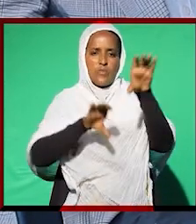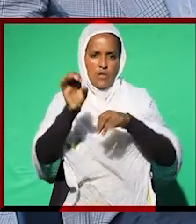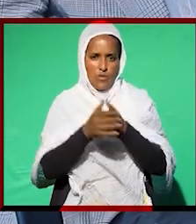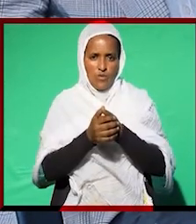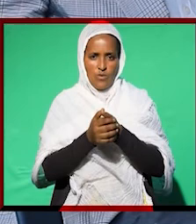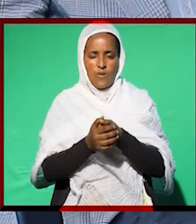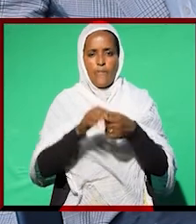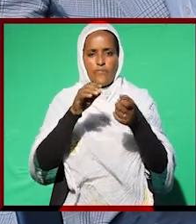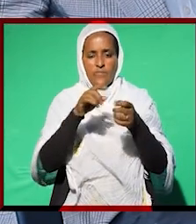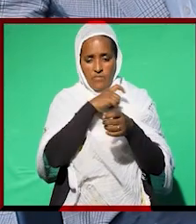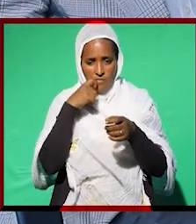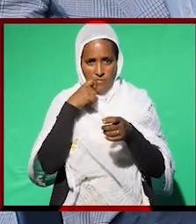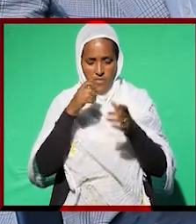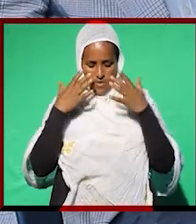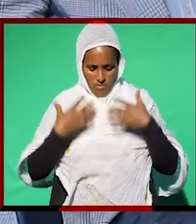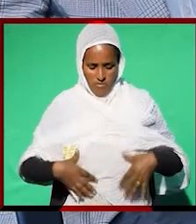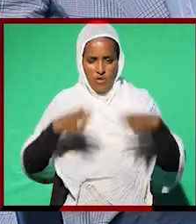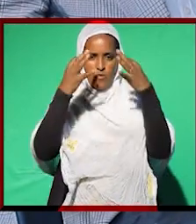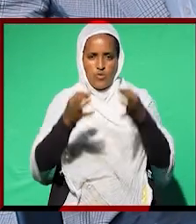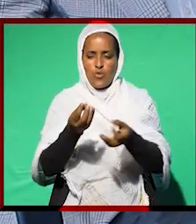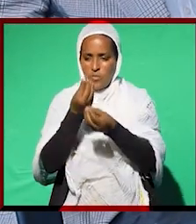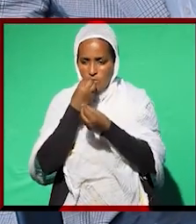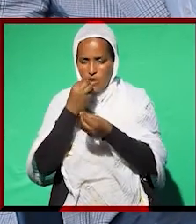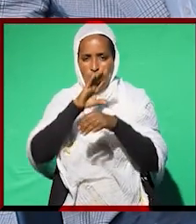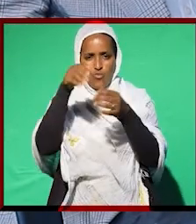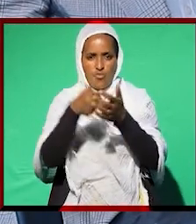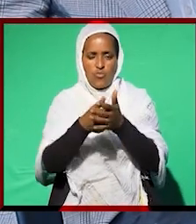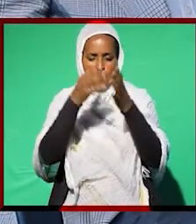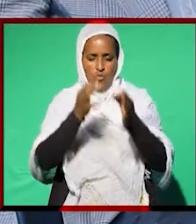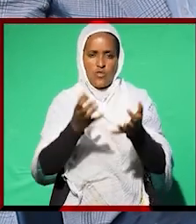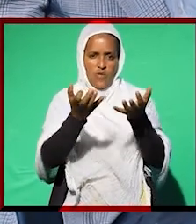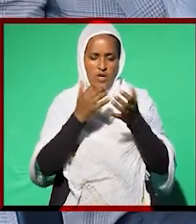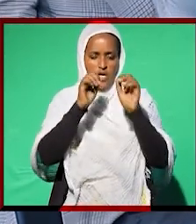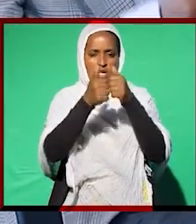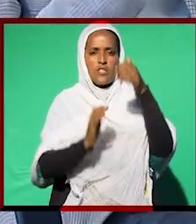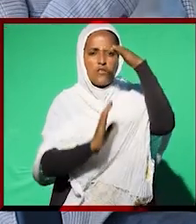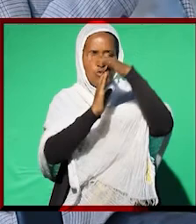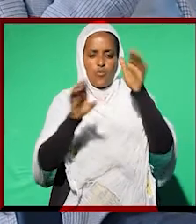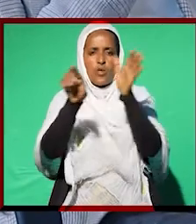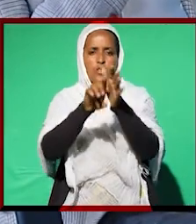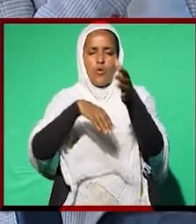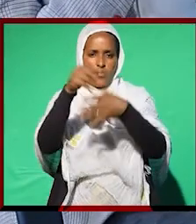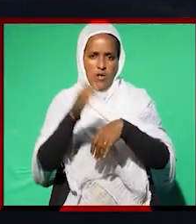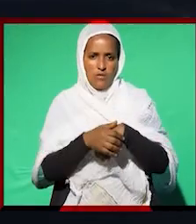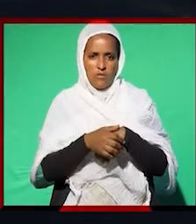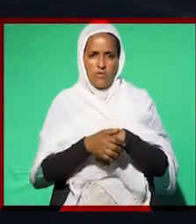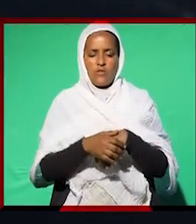ውስጥ የሚካሄደው። አክራሪ ስለሆነ የምትለብሰውን ለመወሰን ይፈልጋል። የምትበላውንና እንዴት እንደምትቆም ሁሉ ህግ